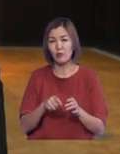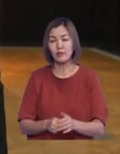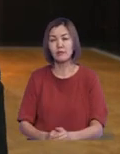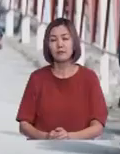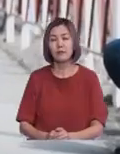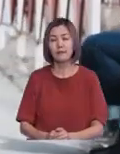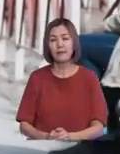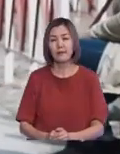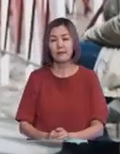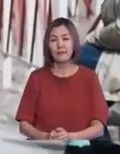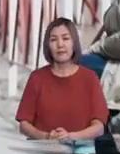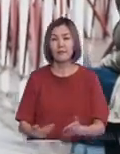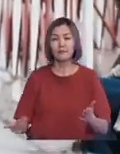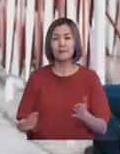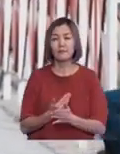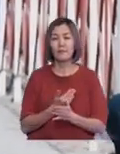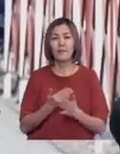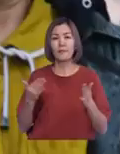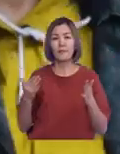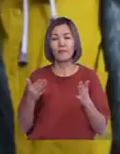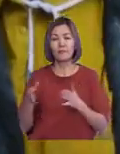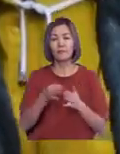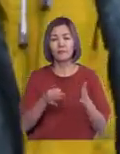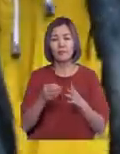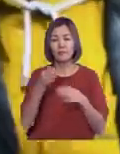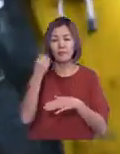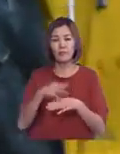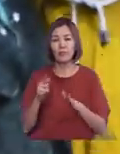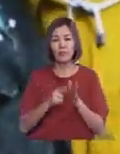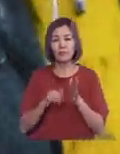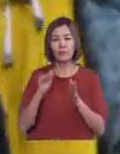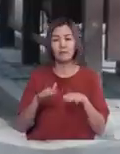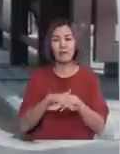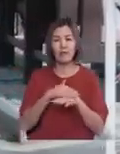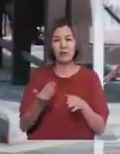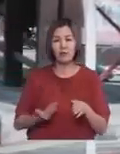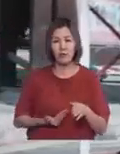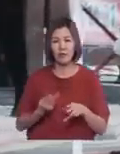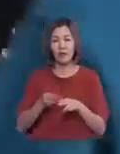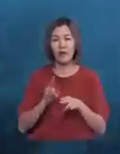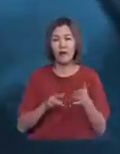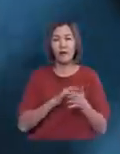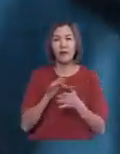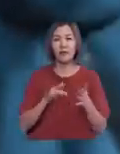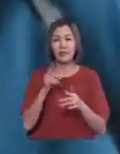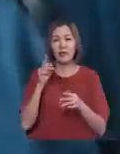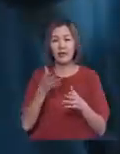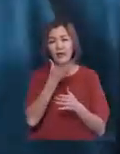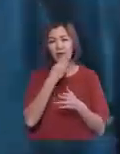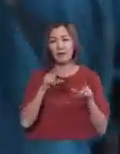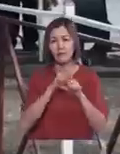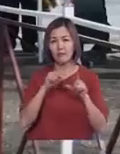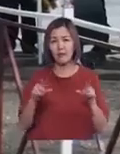туындамайды. Жаңадан отауын тіккен облыс орталығында 70 мыңға жуық адам тұрады. Сондай ақ қалада күн санап зәулім ғимараттар